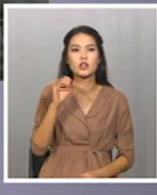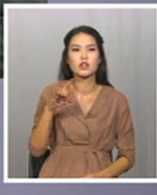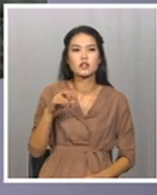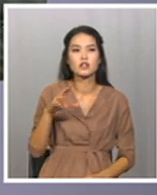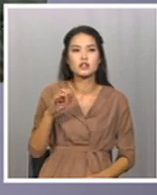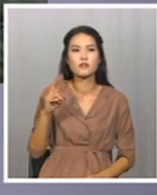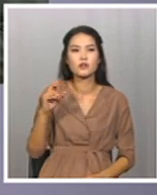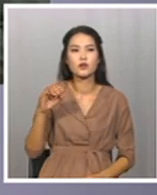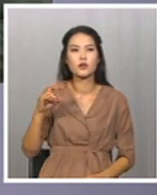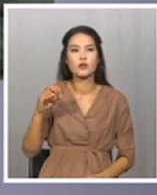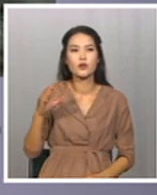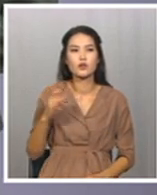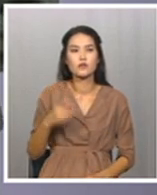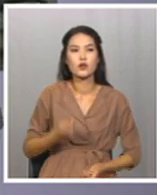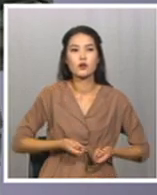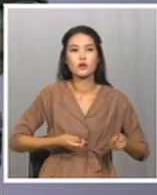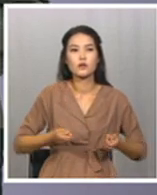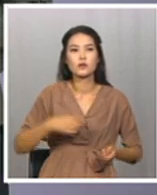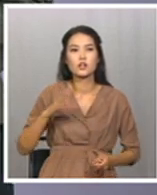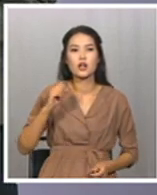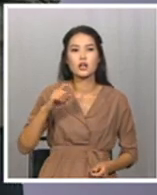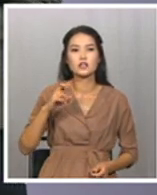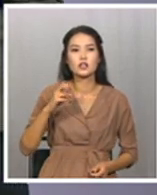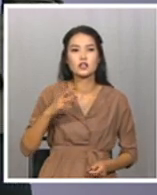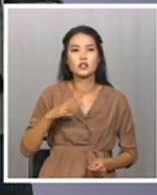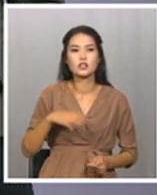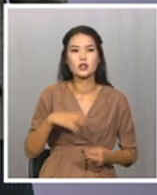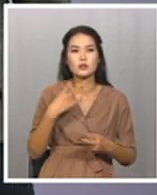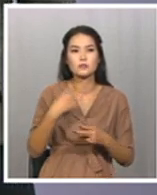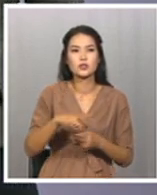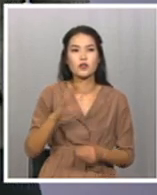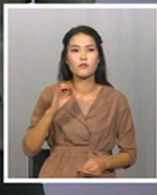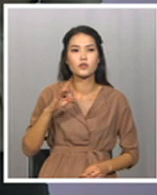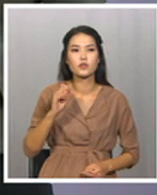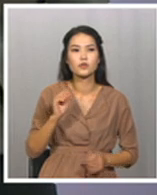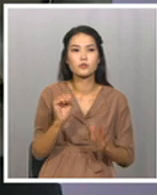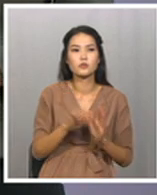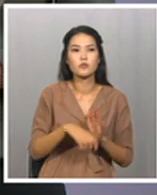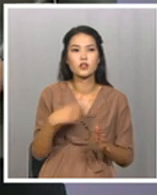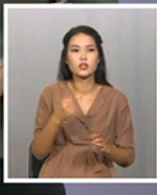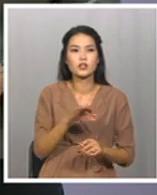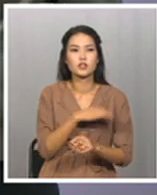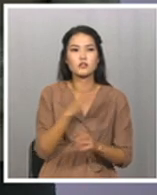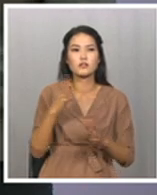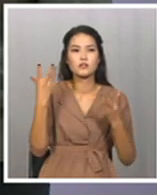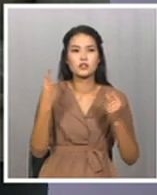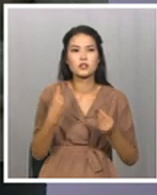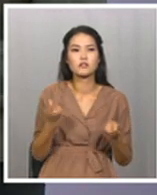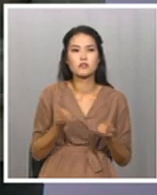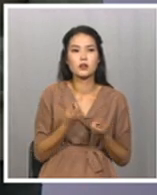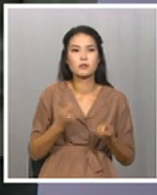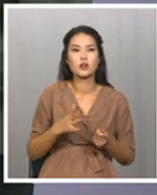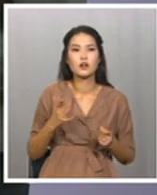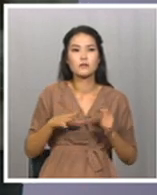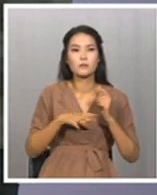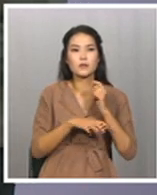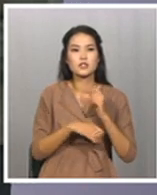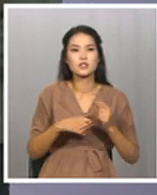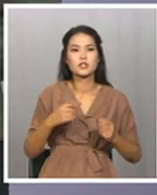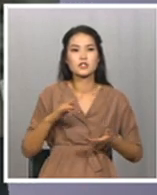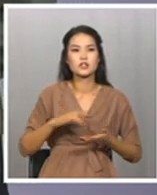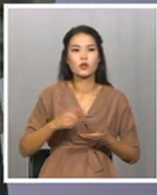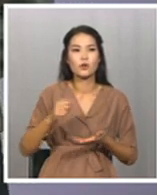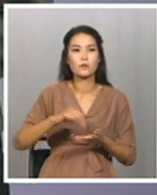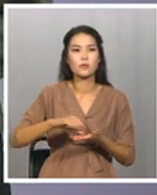Елизавете Колокольцевой. Руководители «Азазель» мстят Фандорину и убивают невесту в день свадьбы. В последней сцене